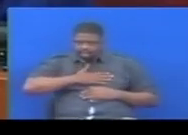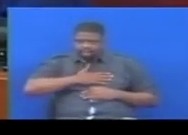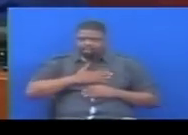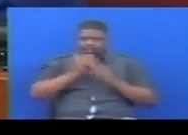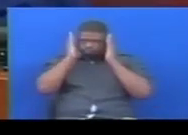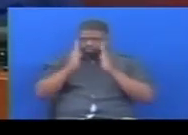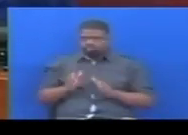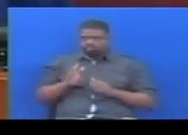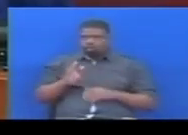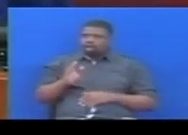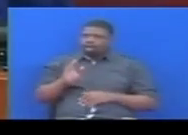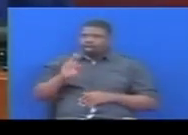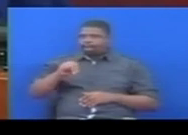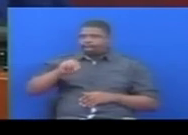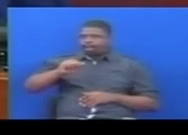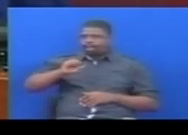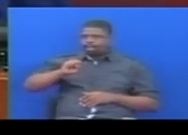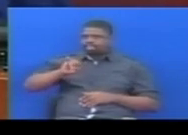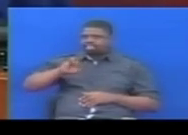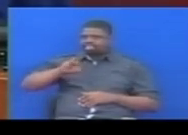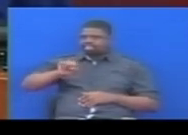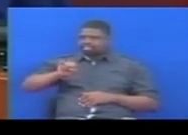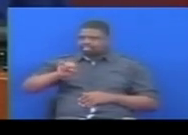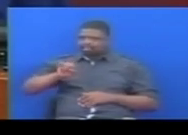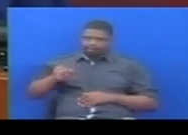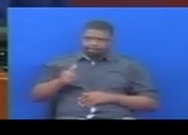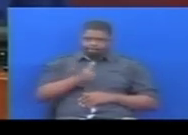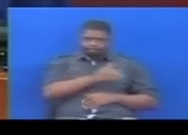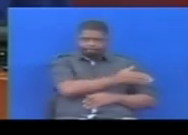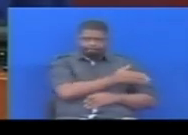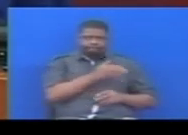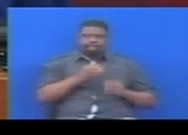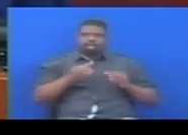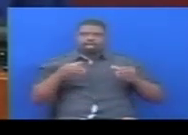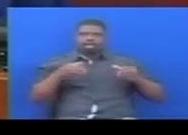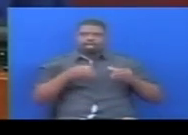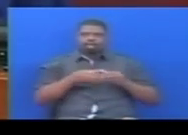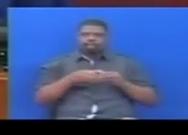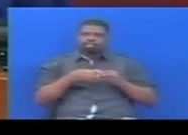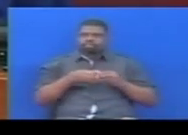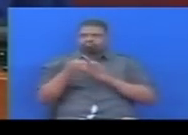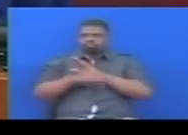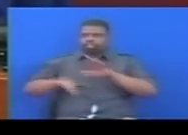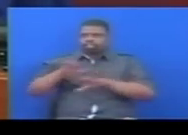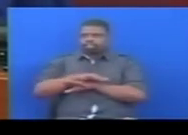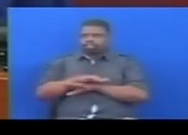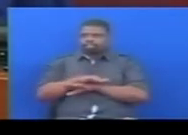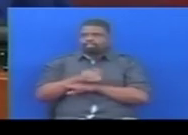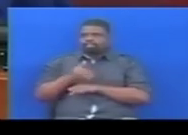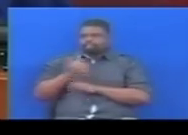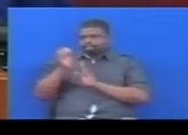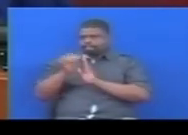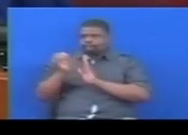Adija Nasir. Nimuite mwenyekiti wa kamati ya kudumu ya bunge ya hesabu za serikali za mitaa.